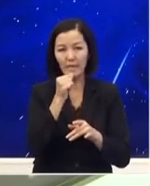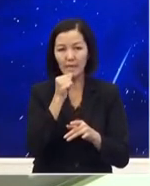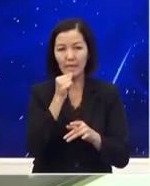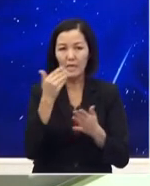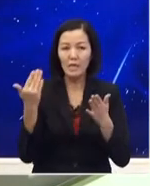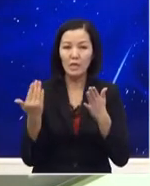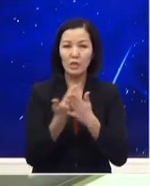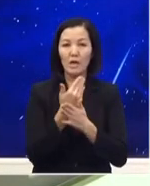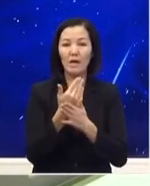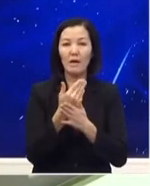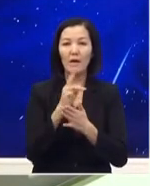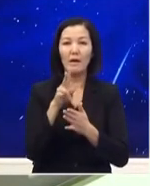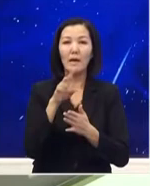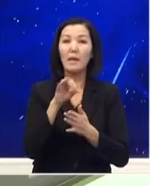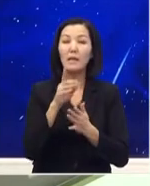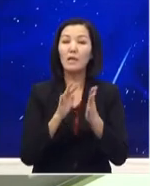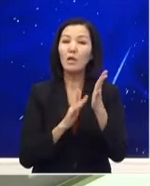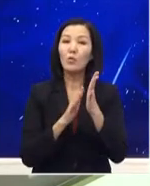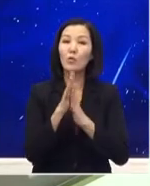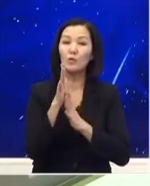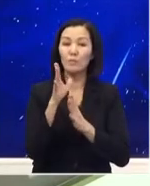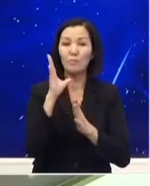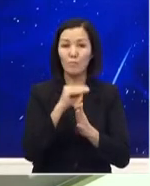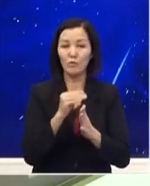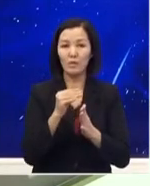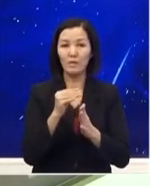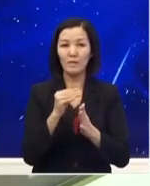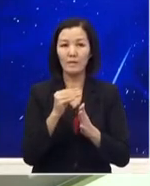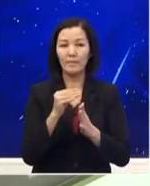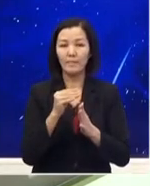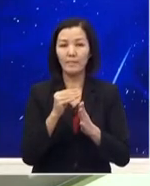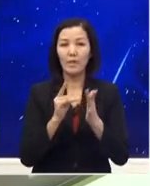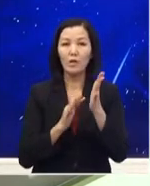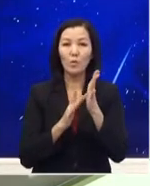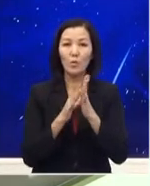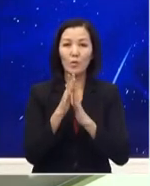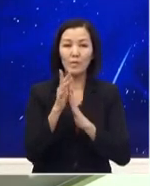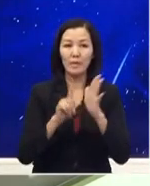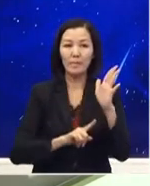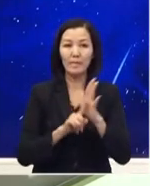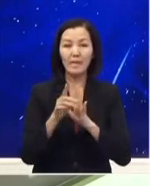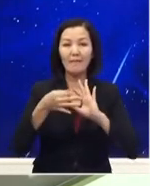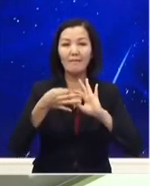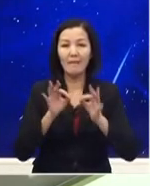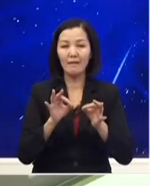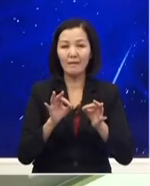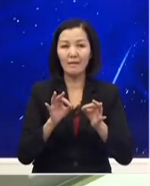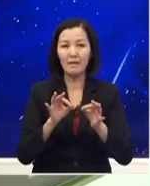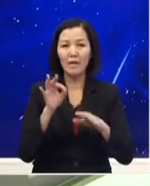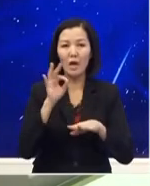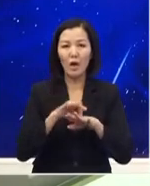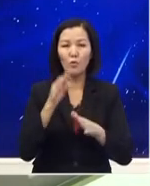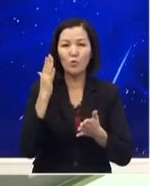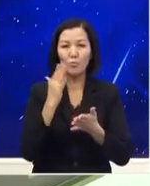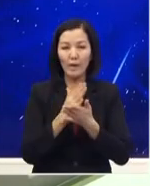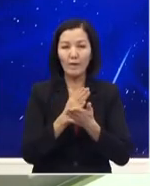жаңа ағзалар, яғни өркендер өсіп шығады. Ол өркендерді біз нақты ол аурулардан